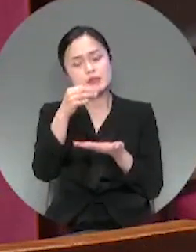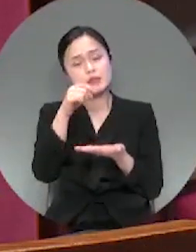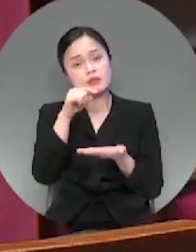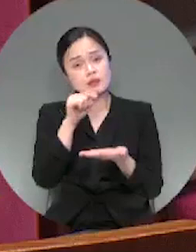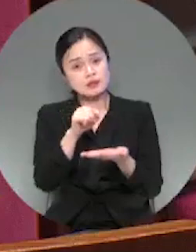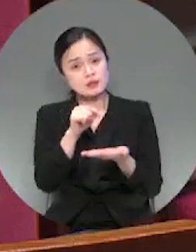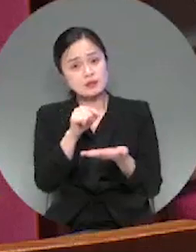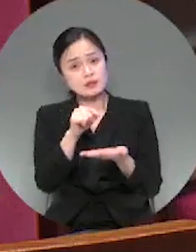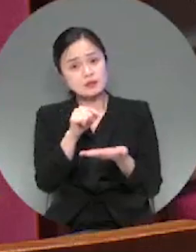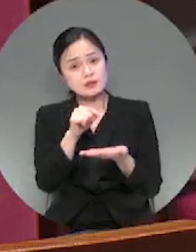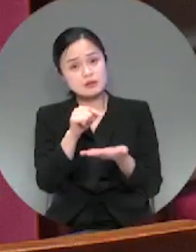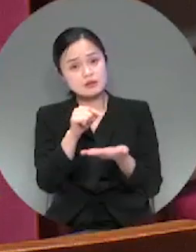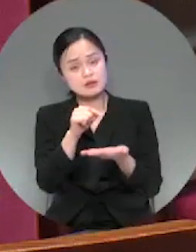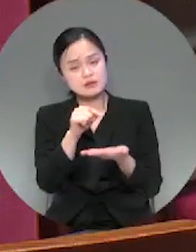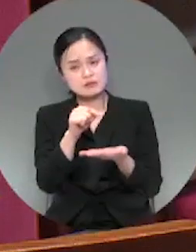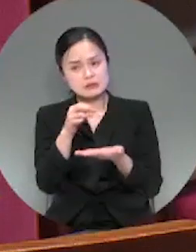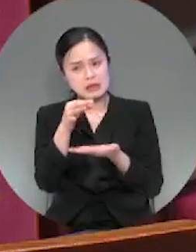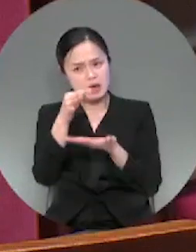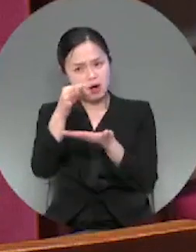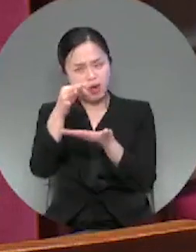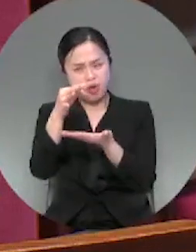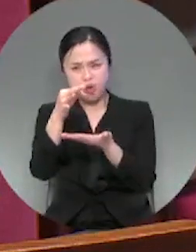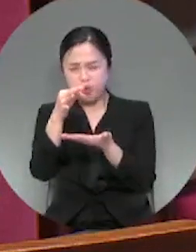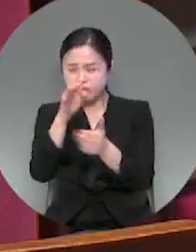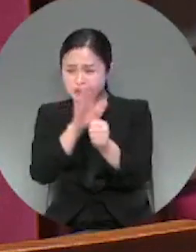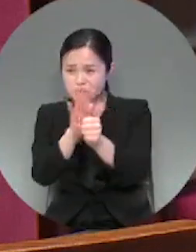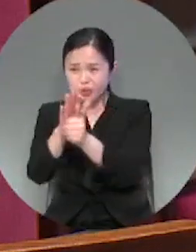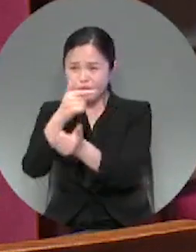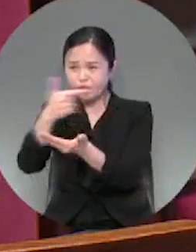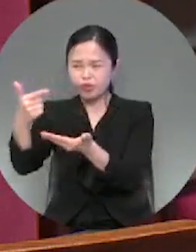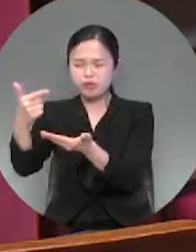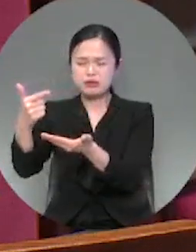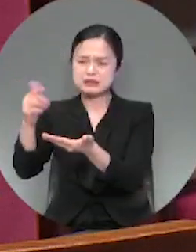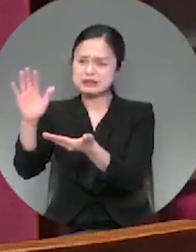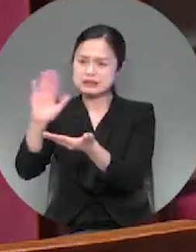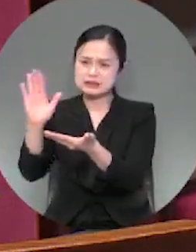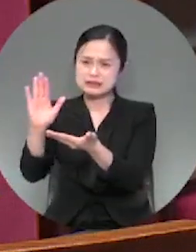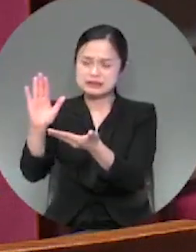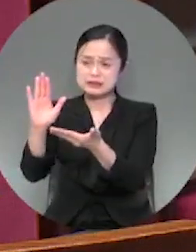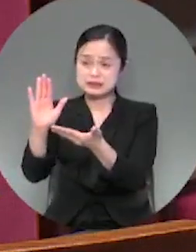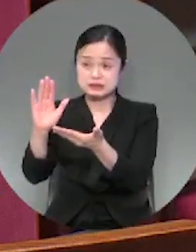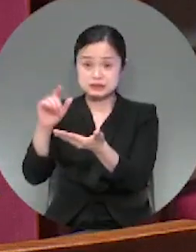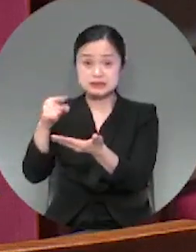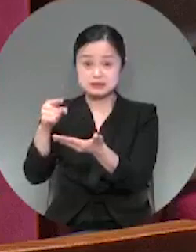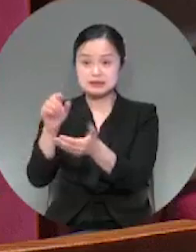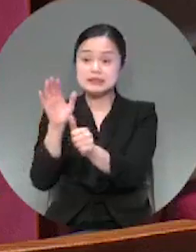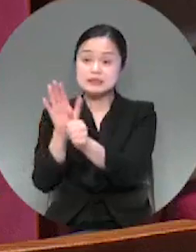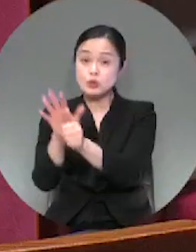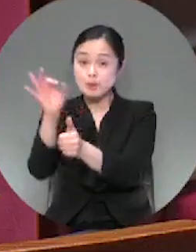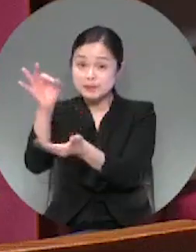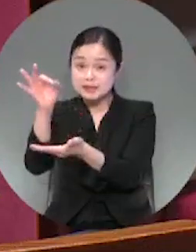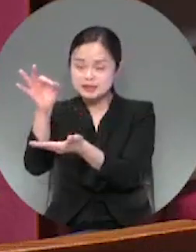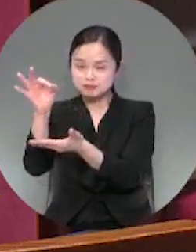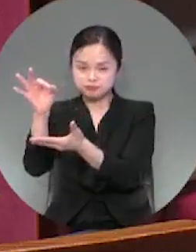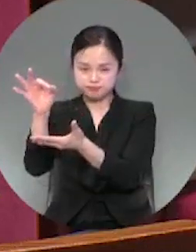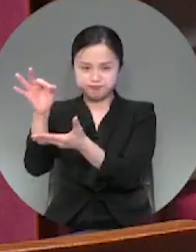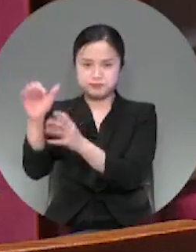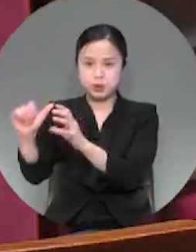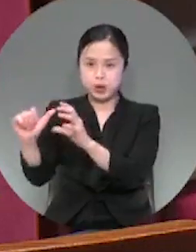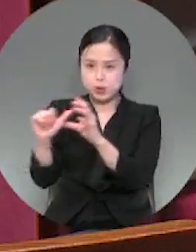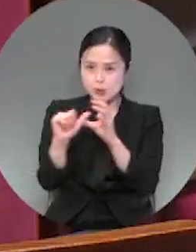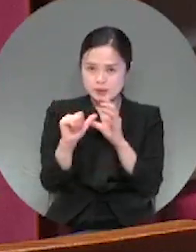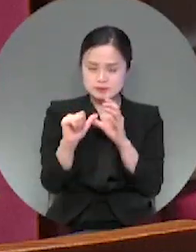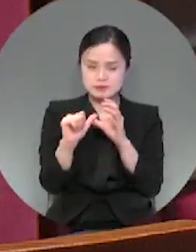오히려 거기에 들어가는 비용을 의료 방역에 확충을 해서 사회적인 활동, 사회적